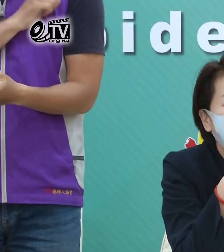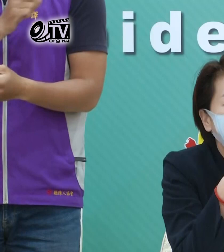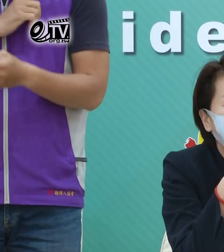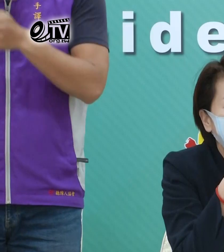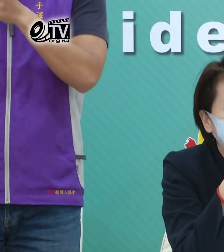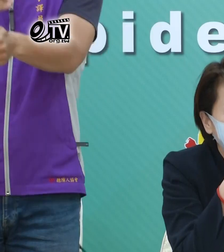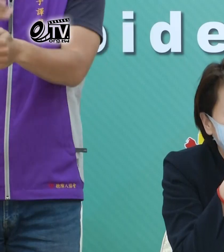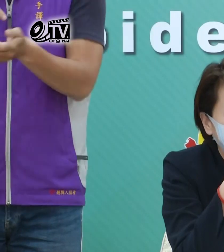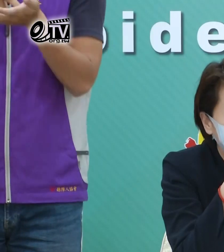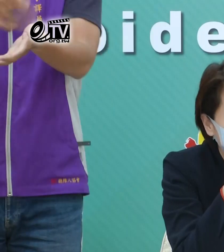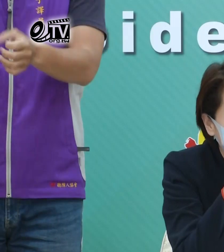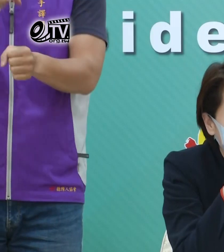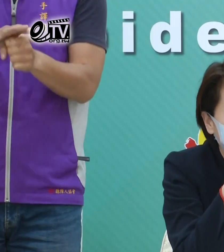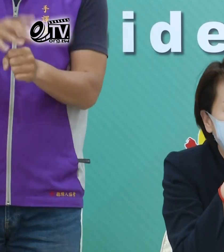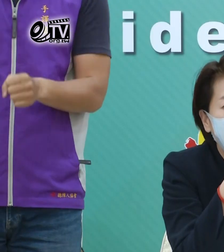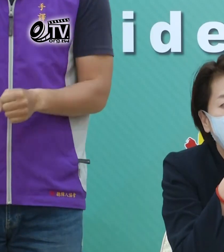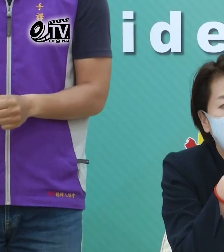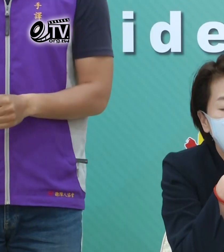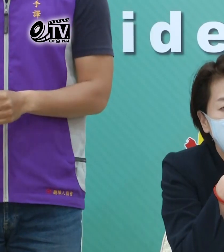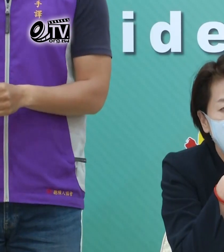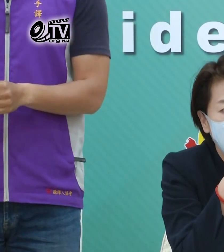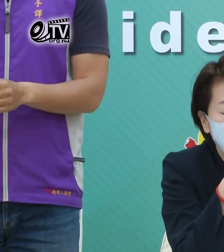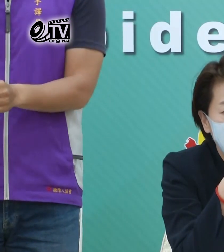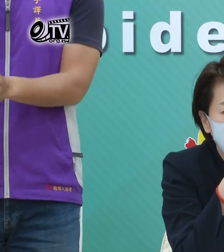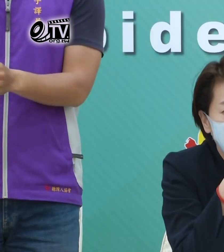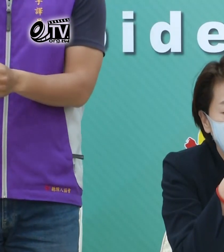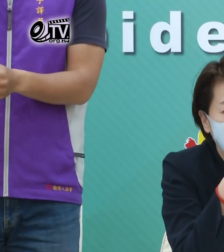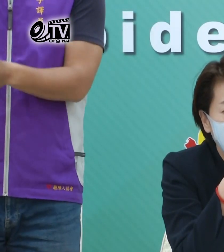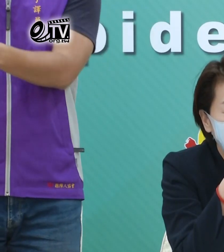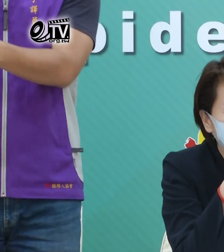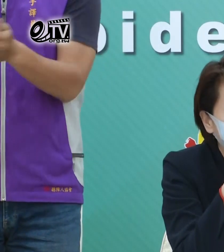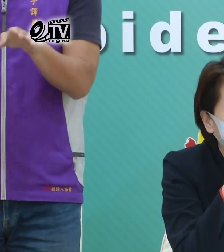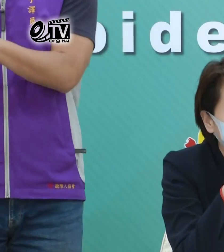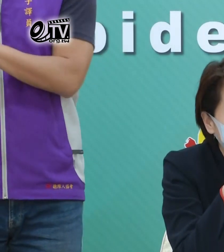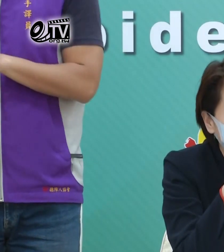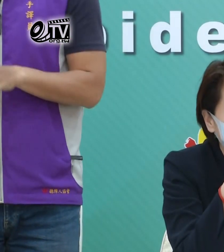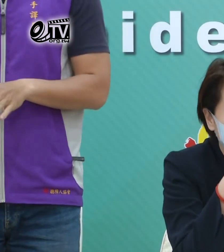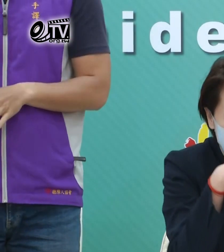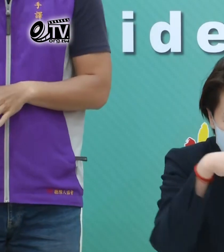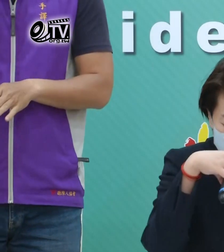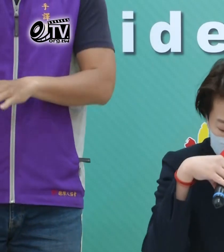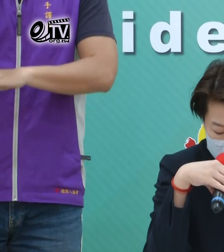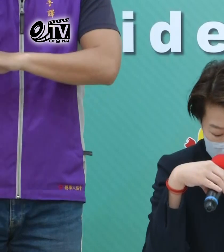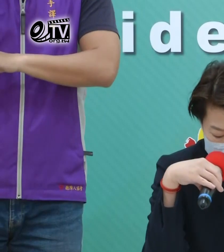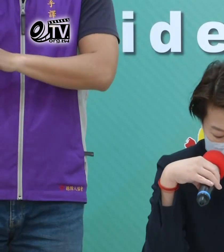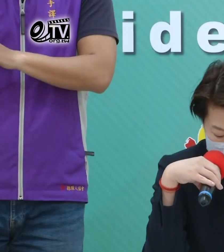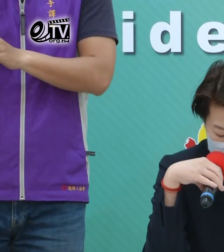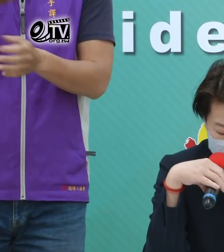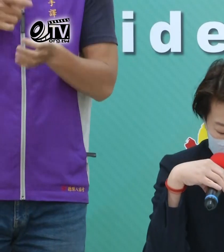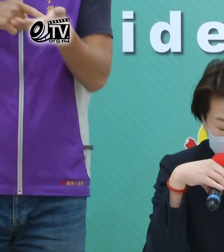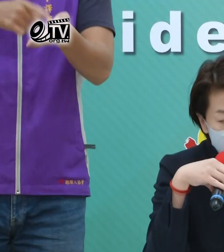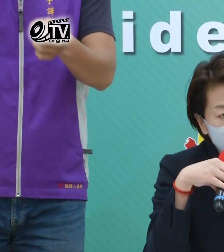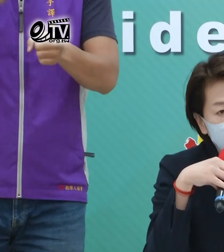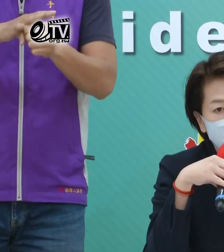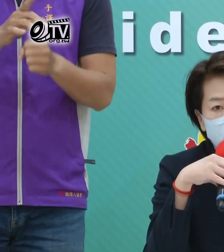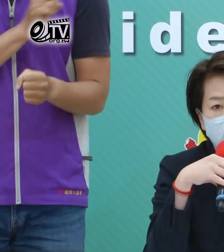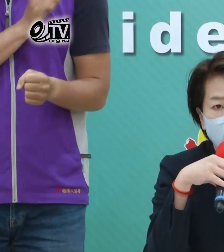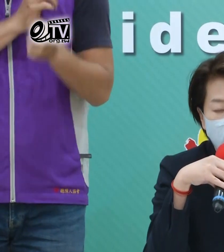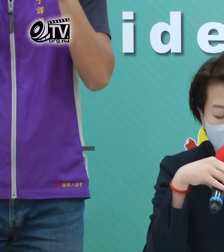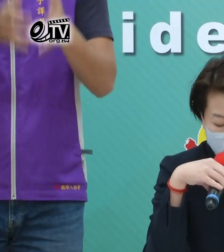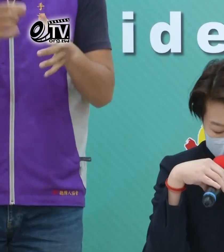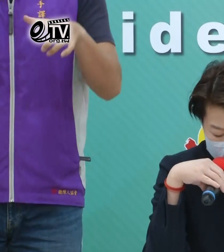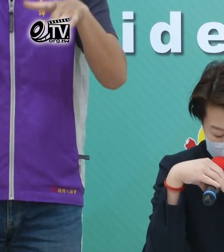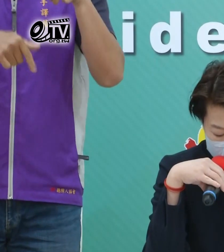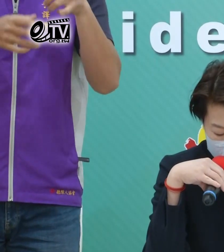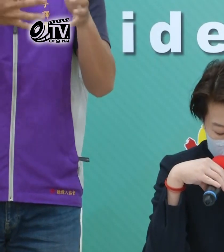职，然后被认定为无薪假，或者是你接受中央纾困的自营商，也就是自营作业者，像